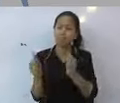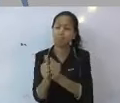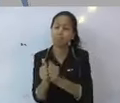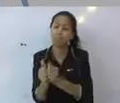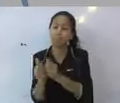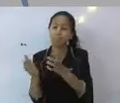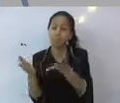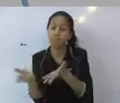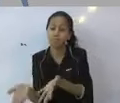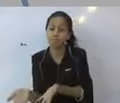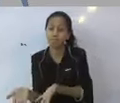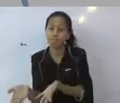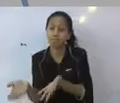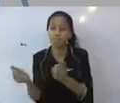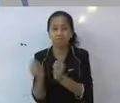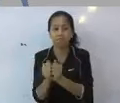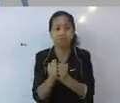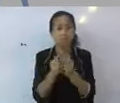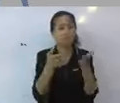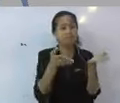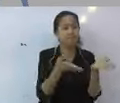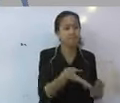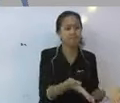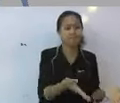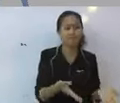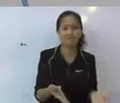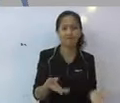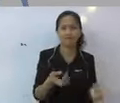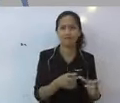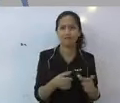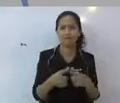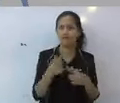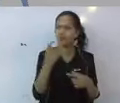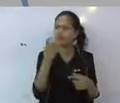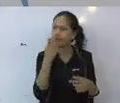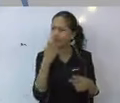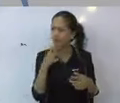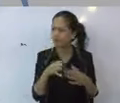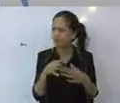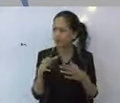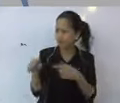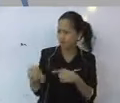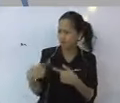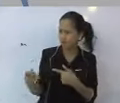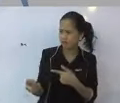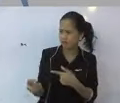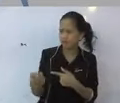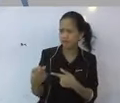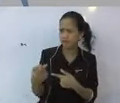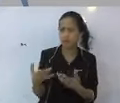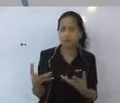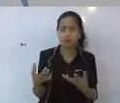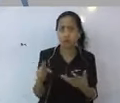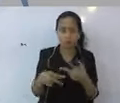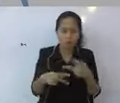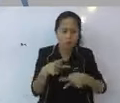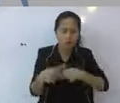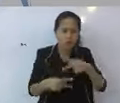action figure nila na kilalang kilala. Tapos kumakain ng ganong klaseng katinding hotdog. Talagang,